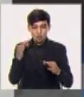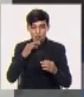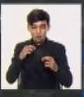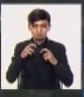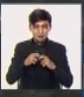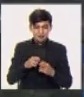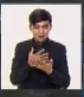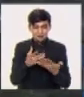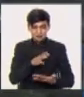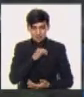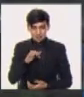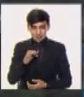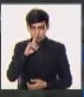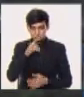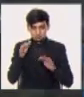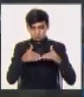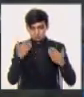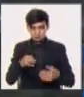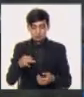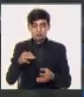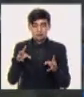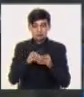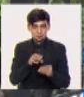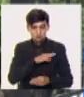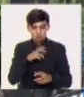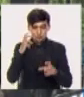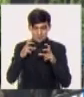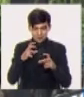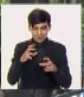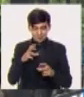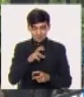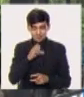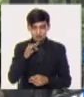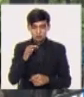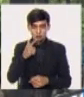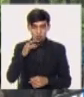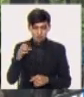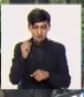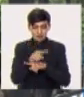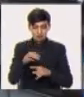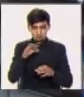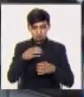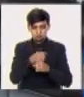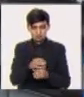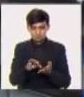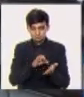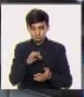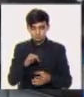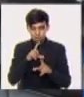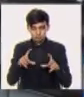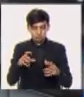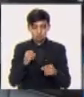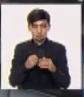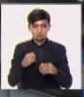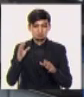центр гигиены труда и профессиональных заболеваний присоединили к медицинскому университету. Госзаказ резко сократился, сотрудники уволились. Из